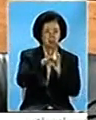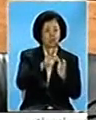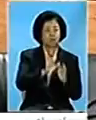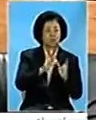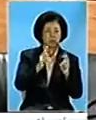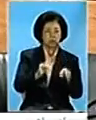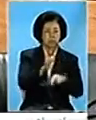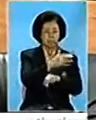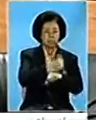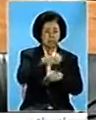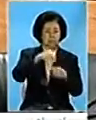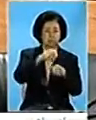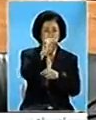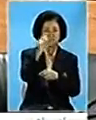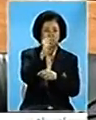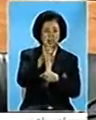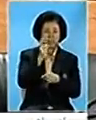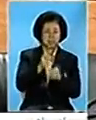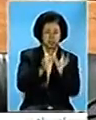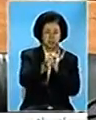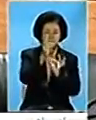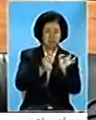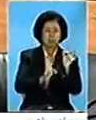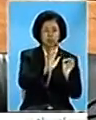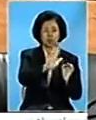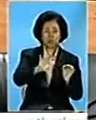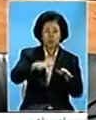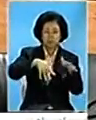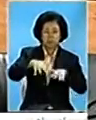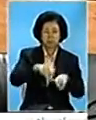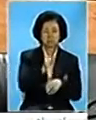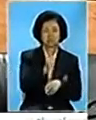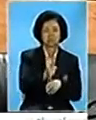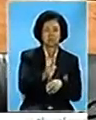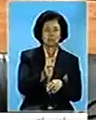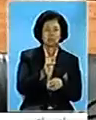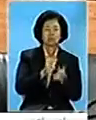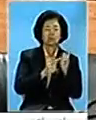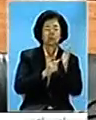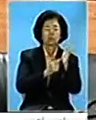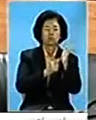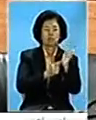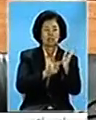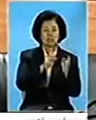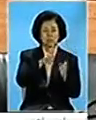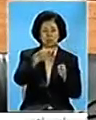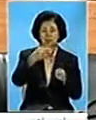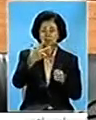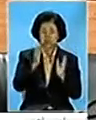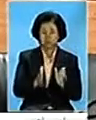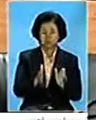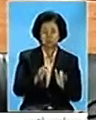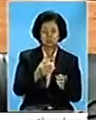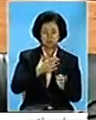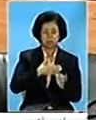แห่งนี้เนี่ยเป็นภาพของตัวแทนประชาชนอย่างแท้จริงนะครับขออนุญาตยกตัวอย่างสัก 2-3 คนที่ผมพอจะทันนะฮะ